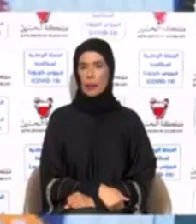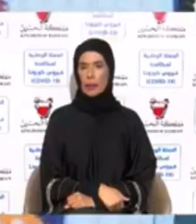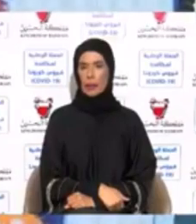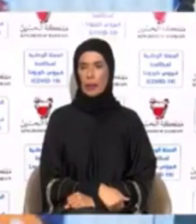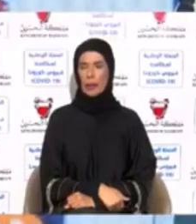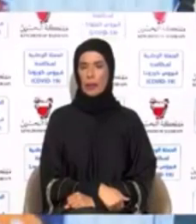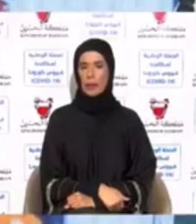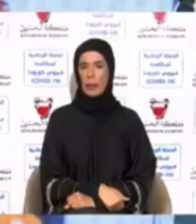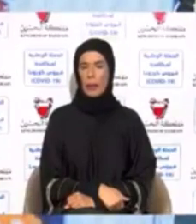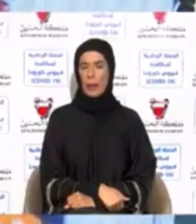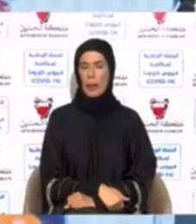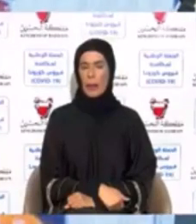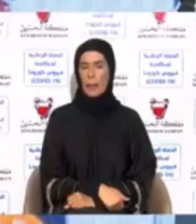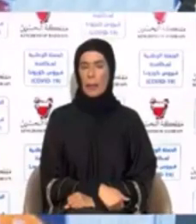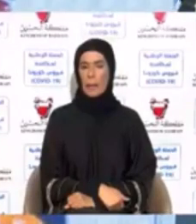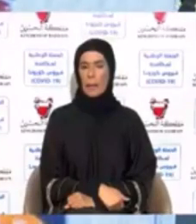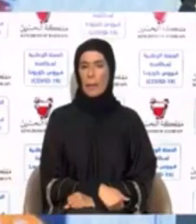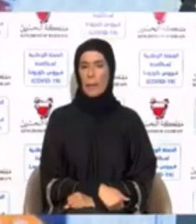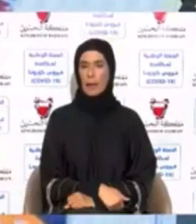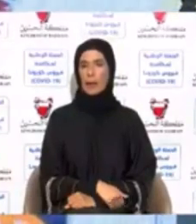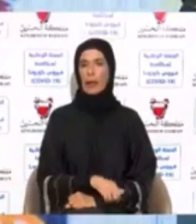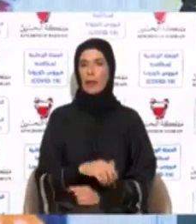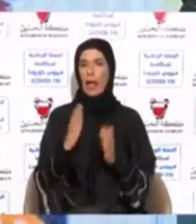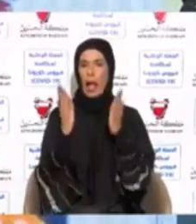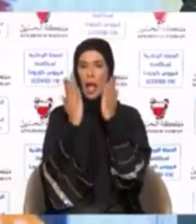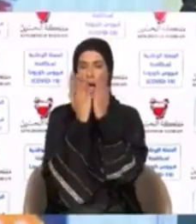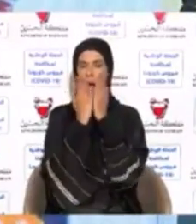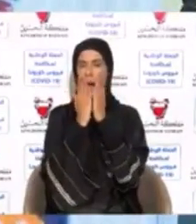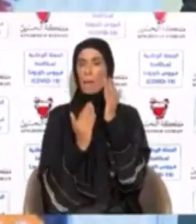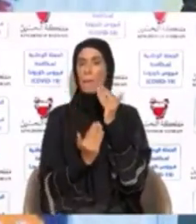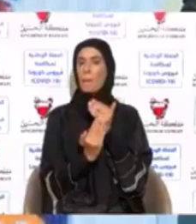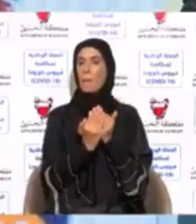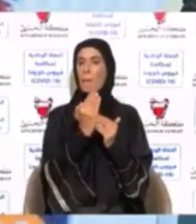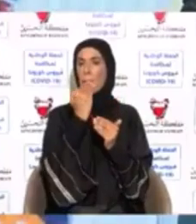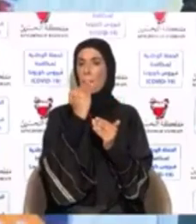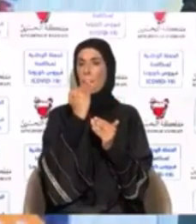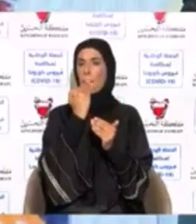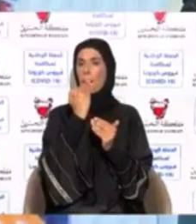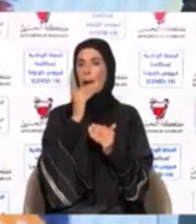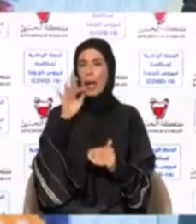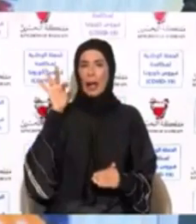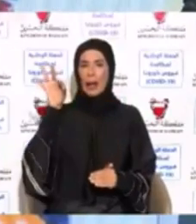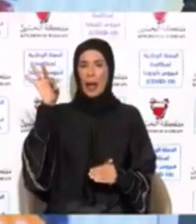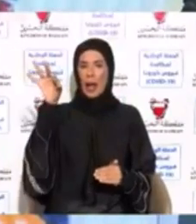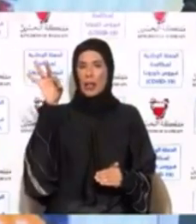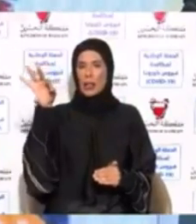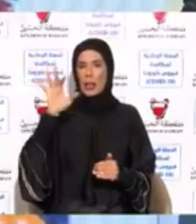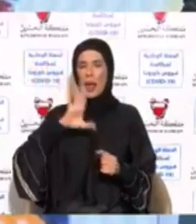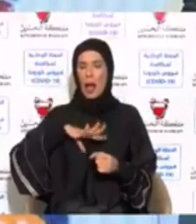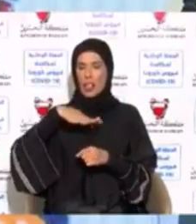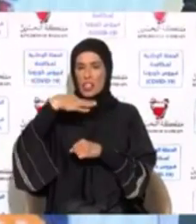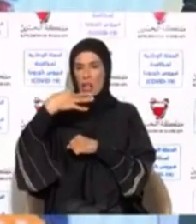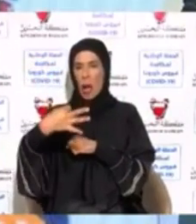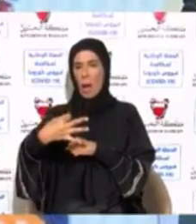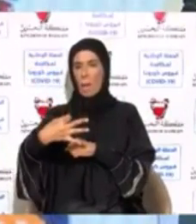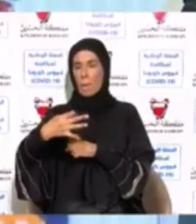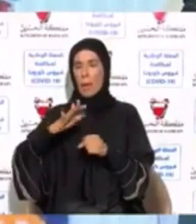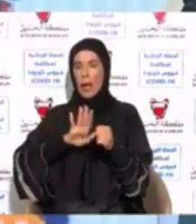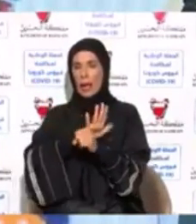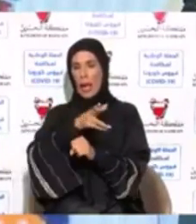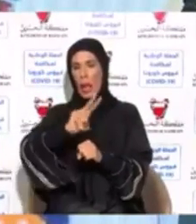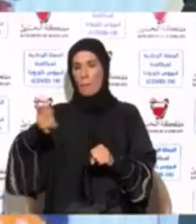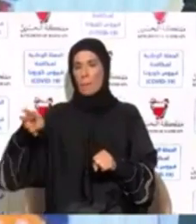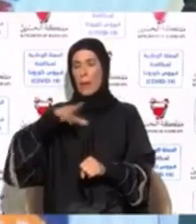للدكتورة جميلة السلمان. أشارت دراسات حديثة إلى أن أعراض الإصابة بالكورونا عند الأطفال